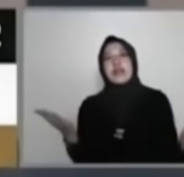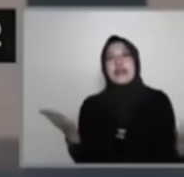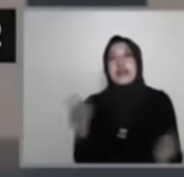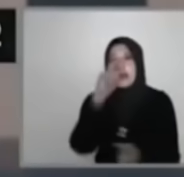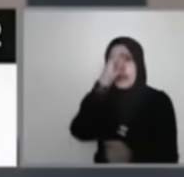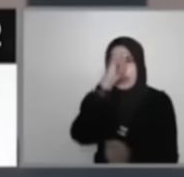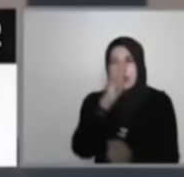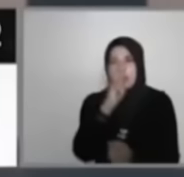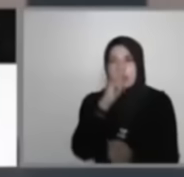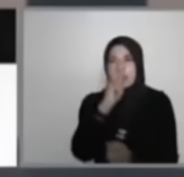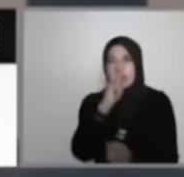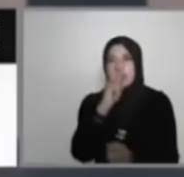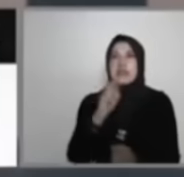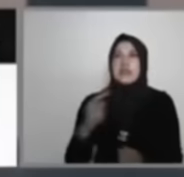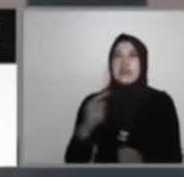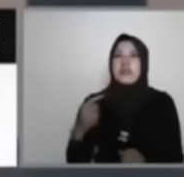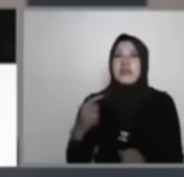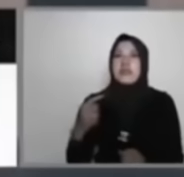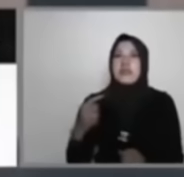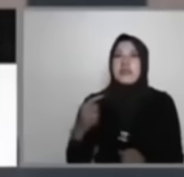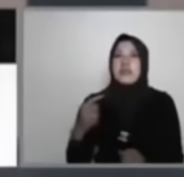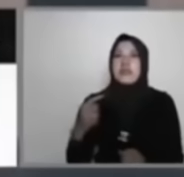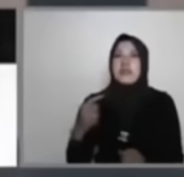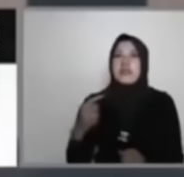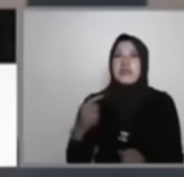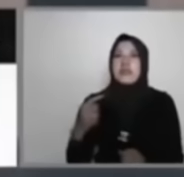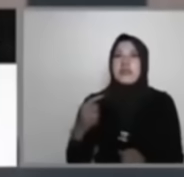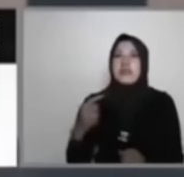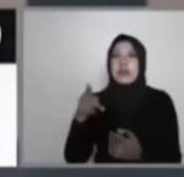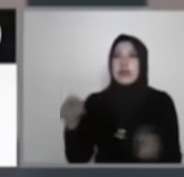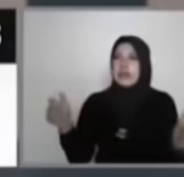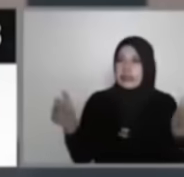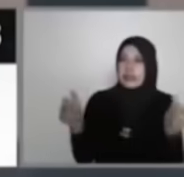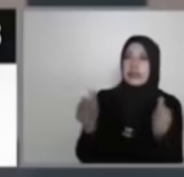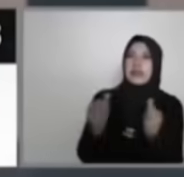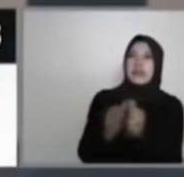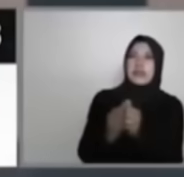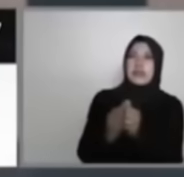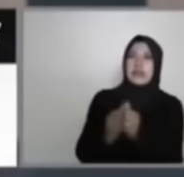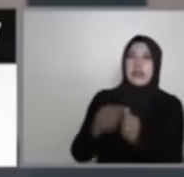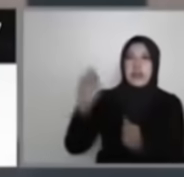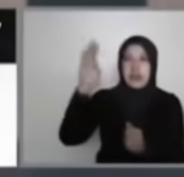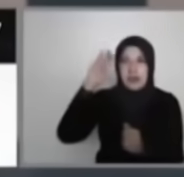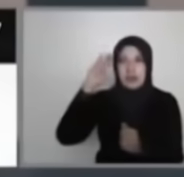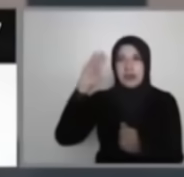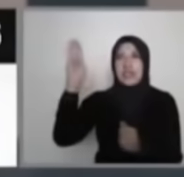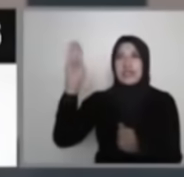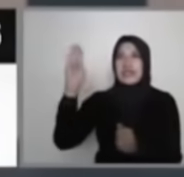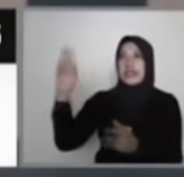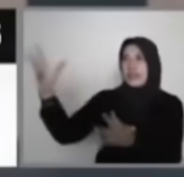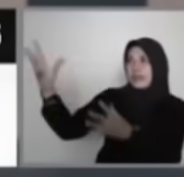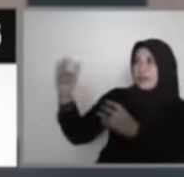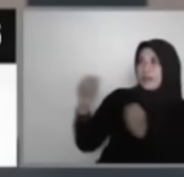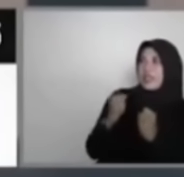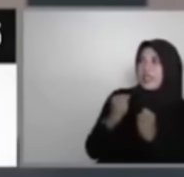Bapak Ibu sekalian yang kita hormati, kami punya konektif dengan presiden terpilih sekarang.